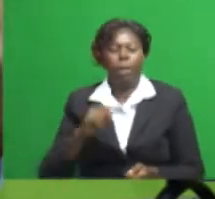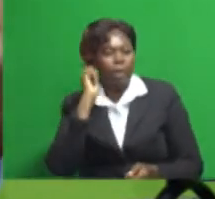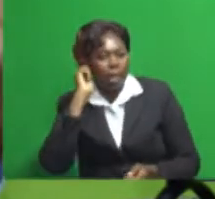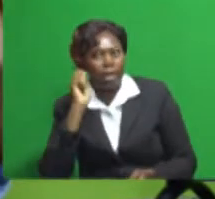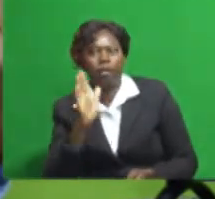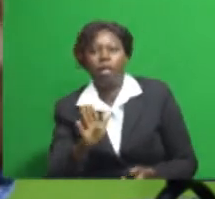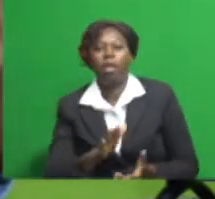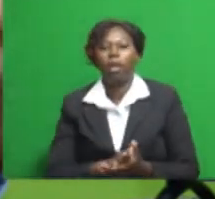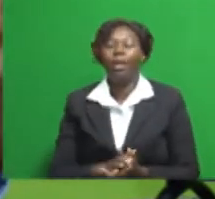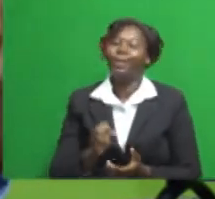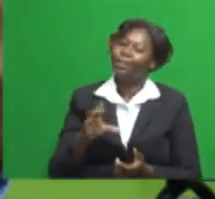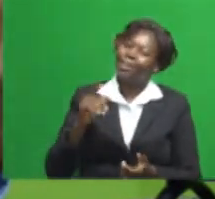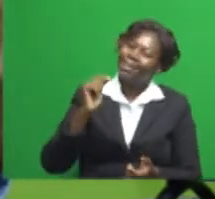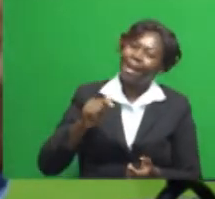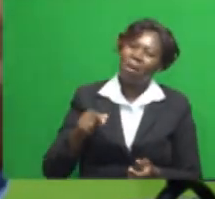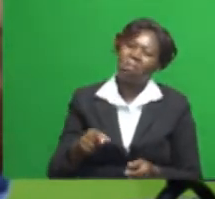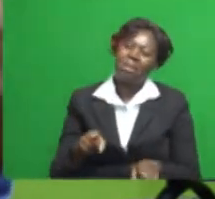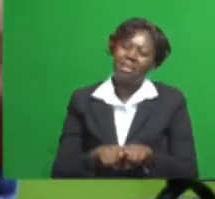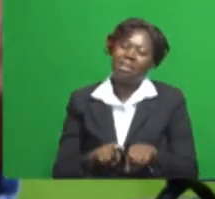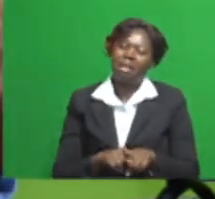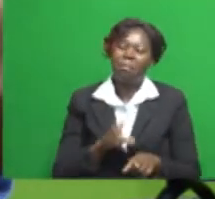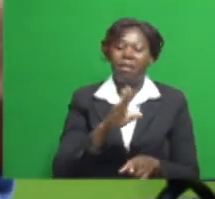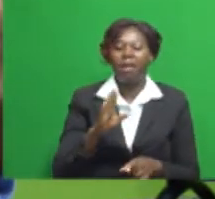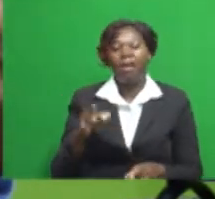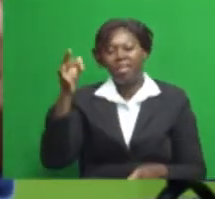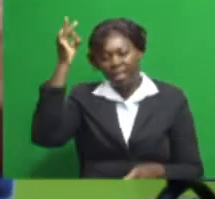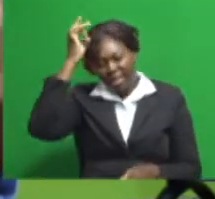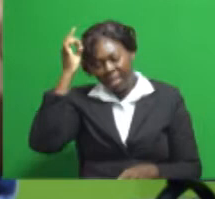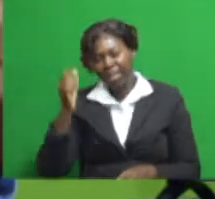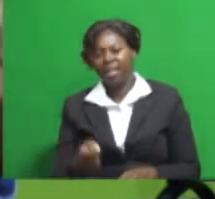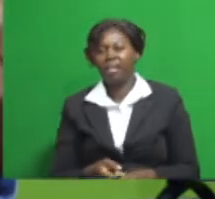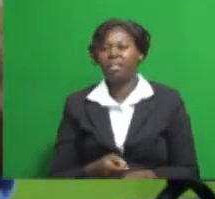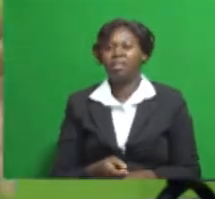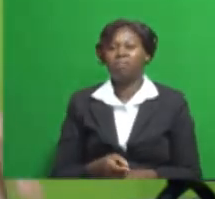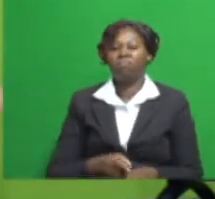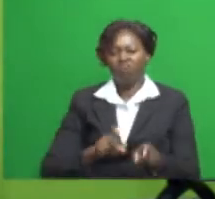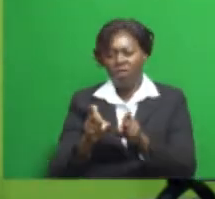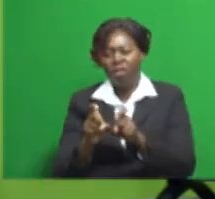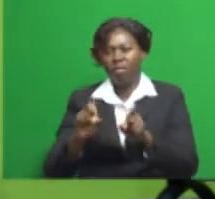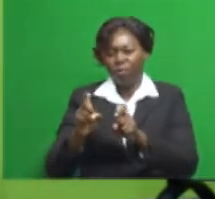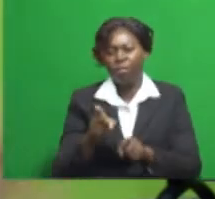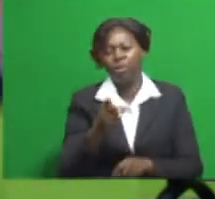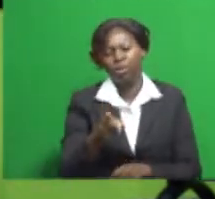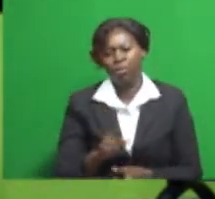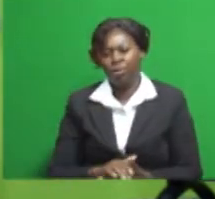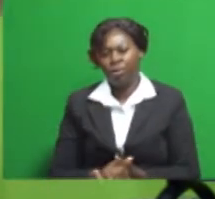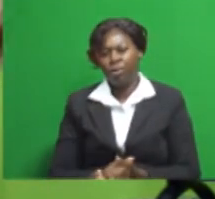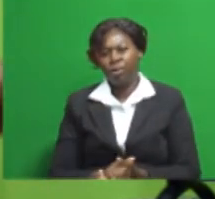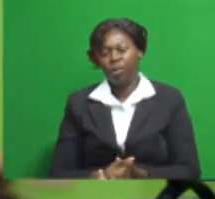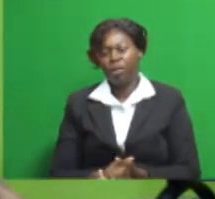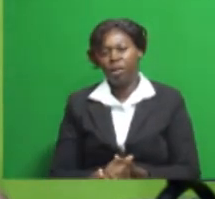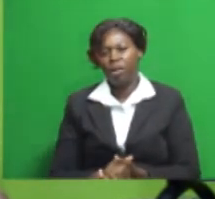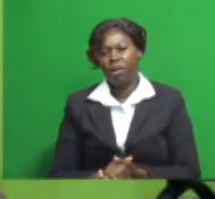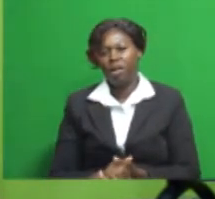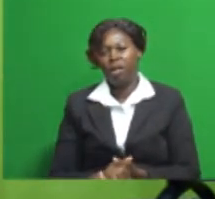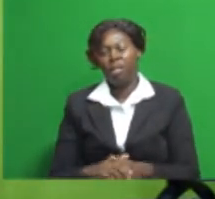angave Nebukadnezari ari kutyisidzira. Kana Senkarebi. Kana Faro. Kana ava vasedusa. Ameno zvinoitika muupenyu